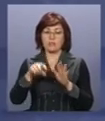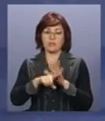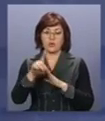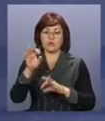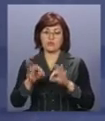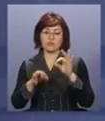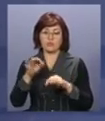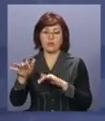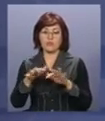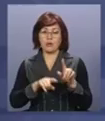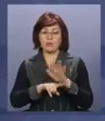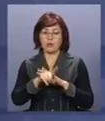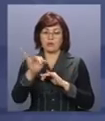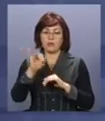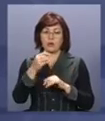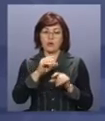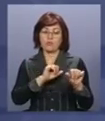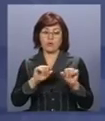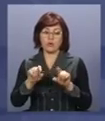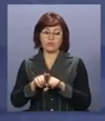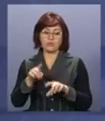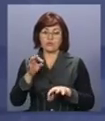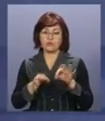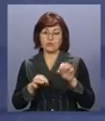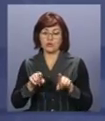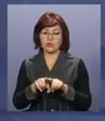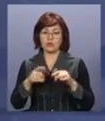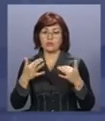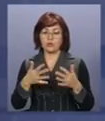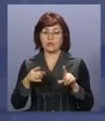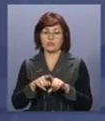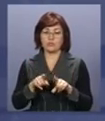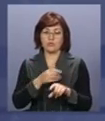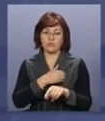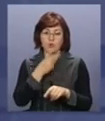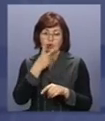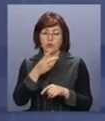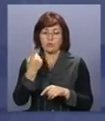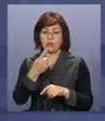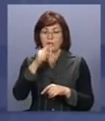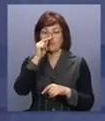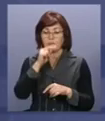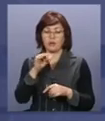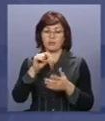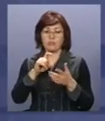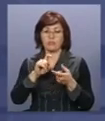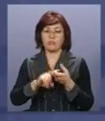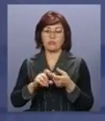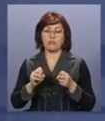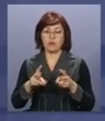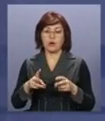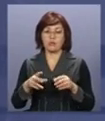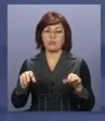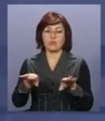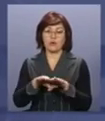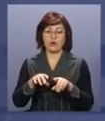басталды. Сот басталмай жатып, олардың қорғаушылары судьяға талап тілектерін білдірді. Бірі айыпталып отырғандарға қатысты қылмыстық істі жабуды